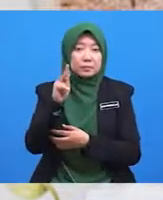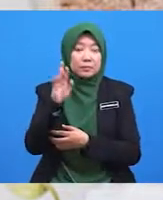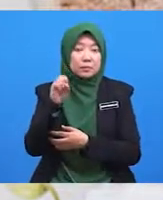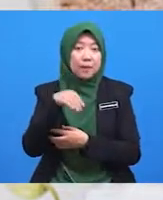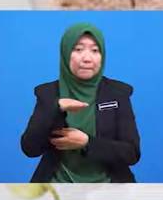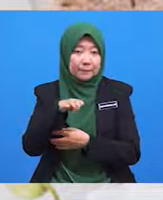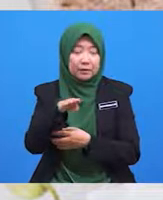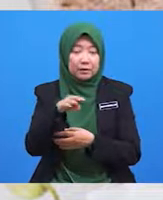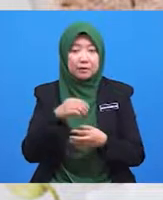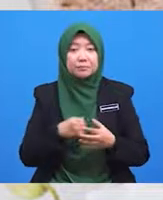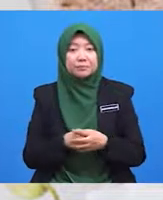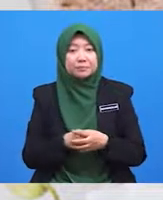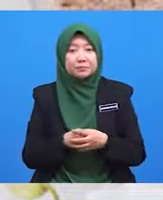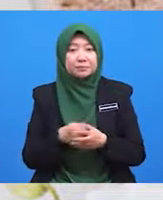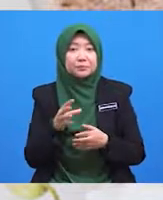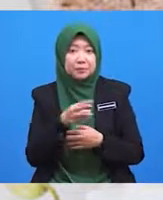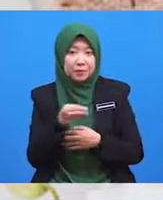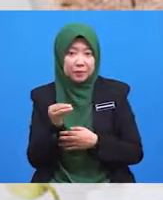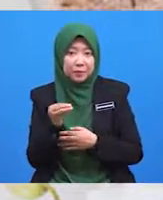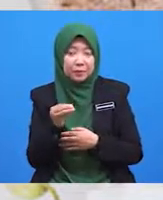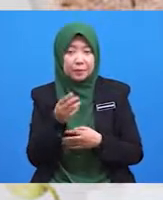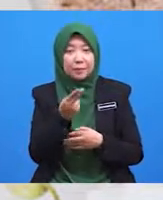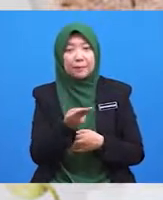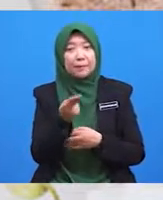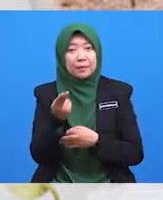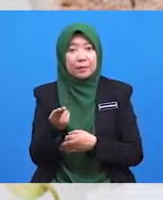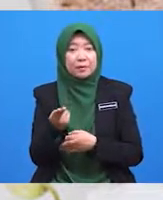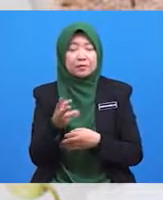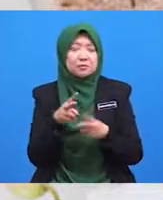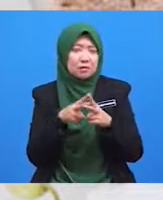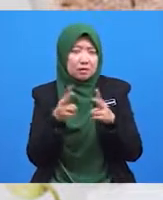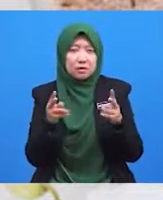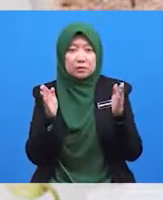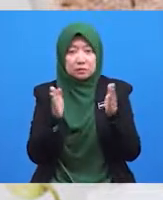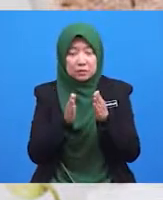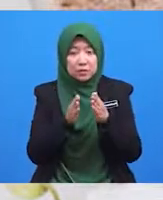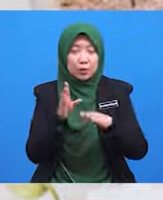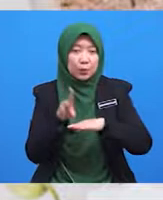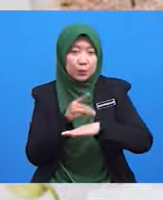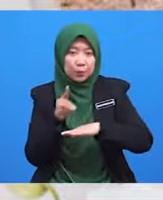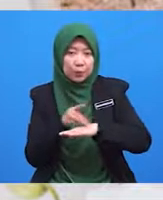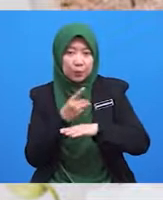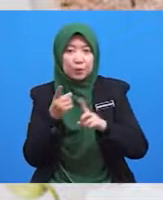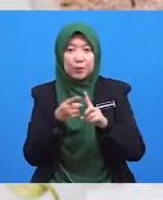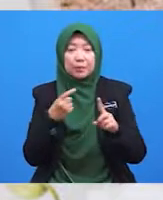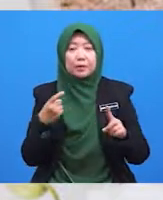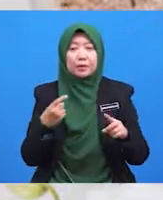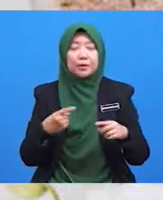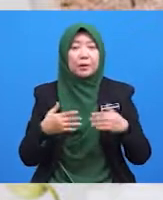penapis bakteria dan bahan yang sangat kecil seperti debu daripada paru-paru.